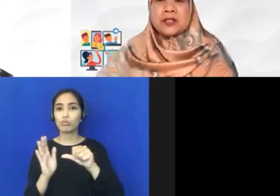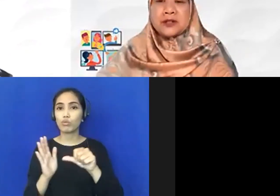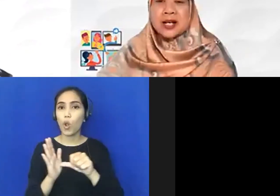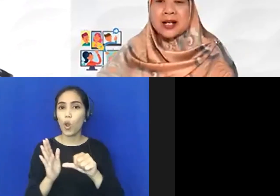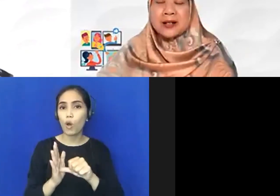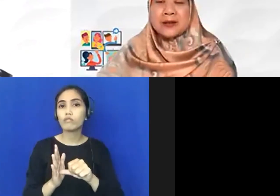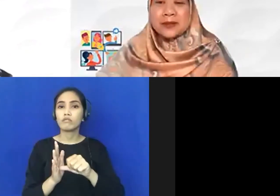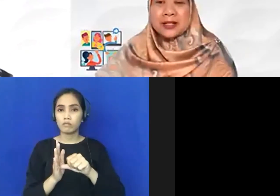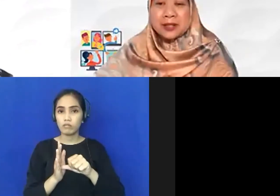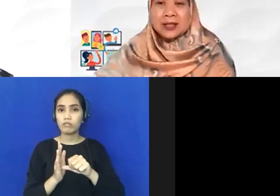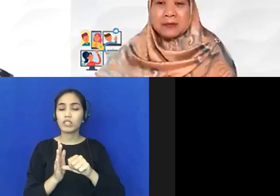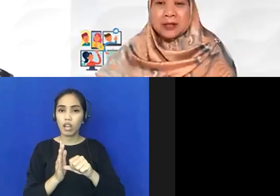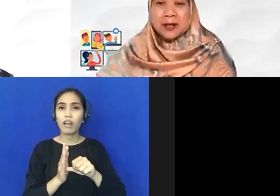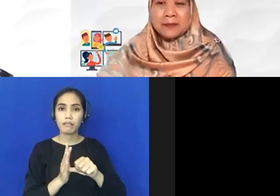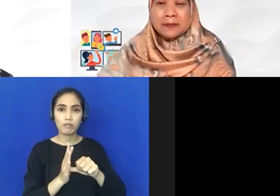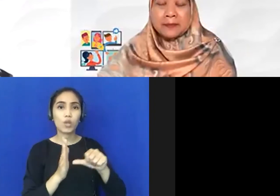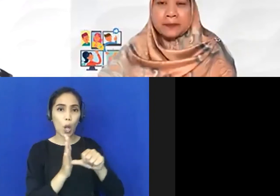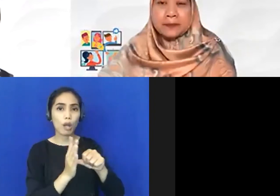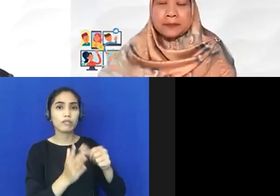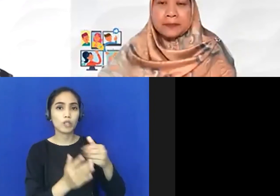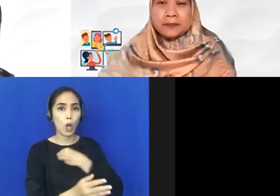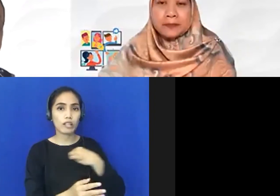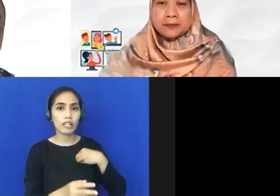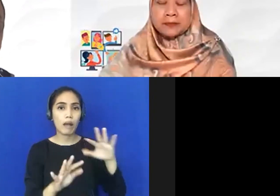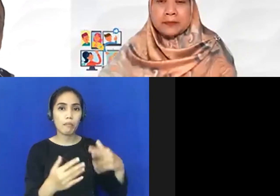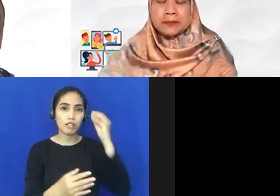dari profesional. Mungkin seperti itu, Mas Bram.